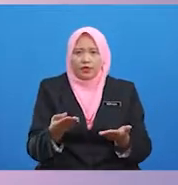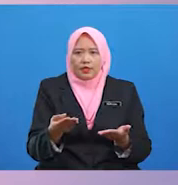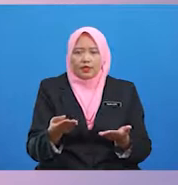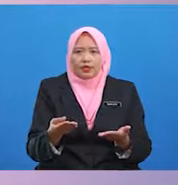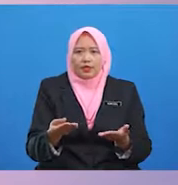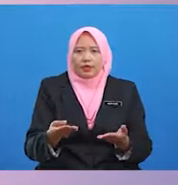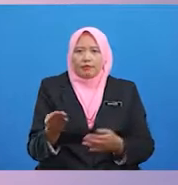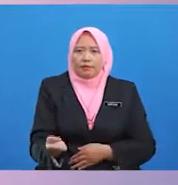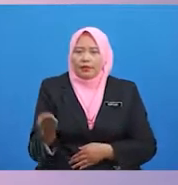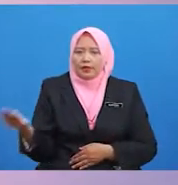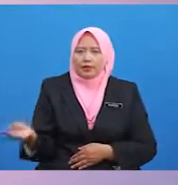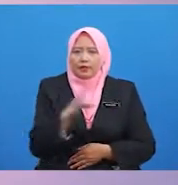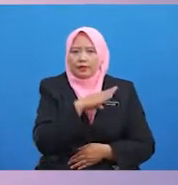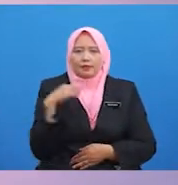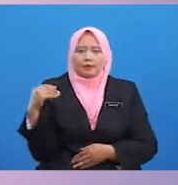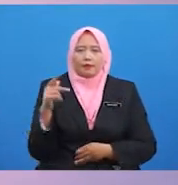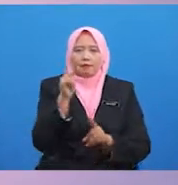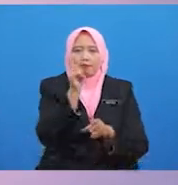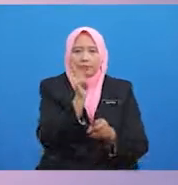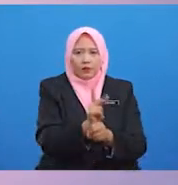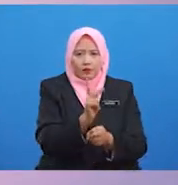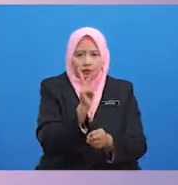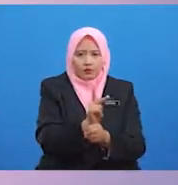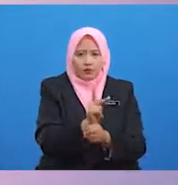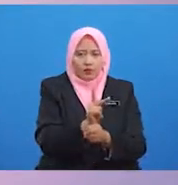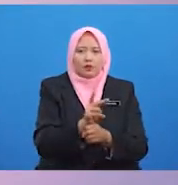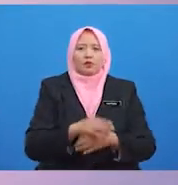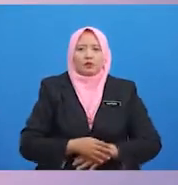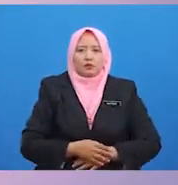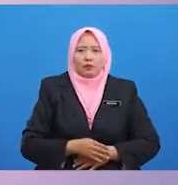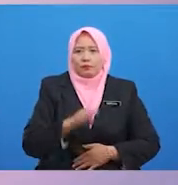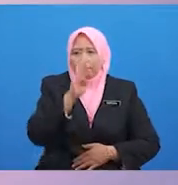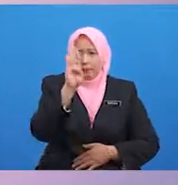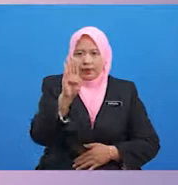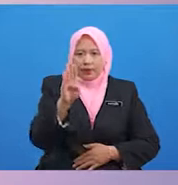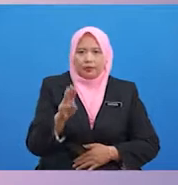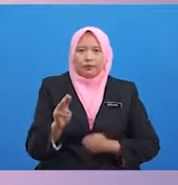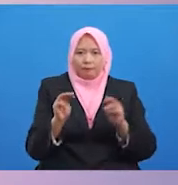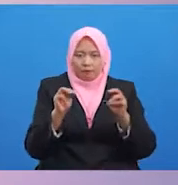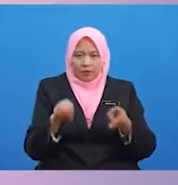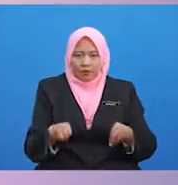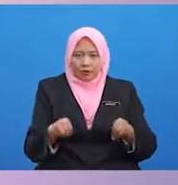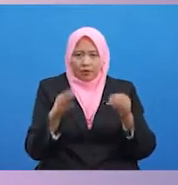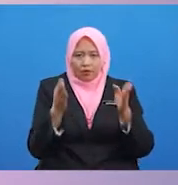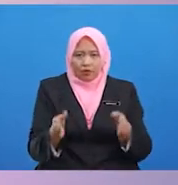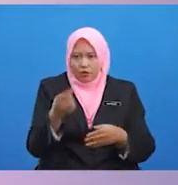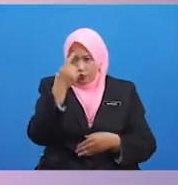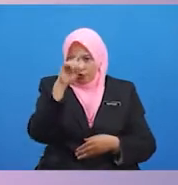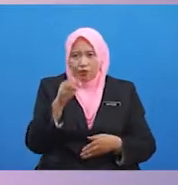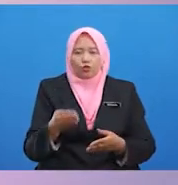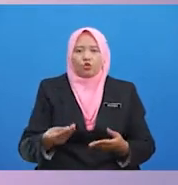B. Kemampuan seseorang untuk menjual sesuatu barangan.